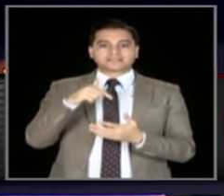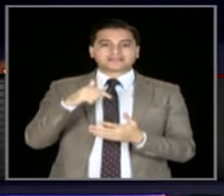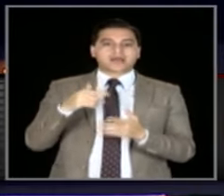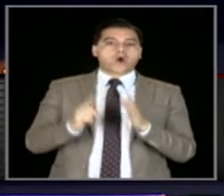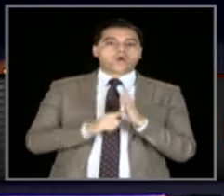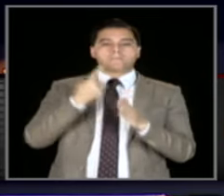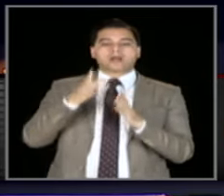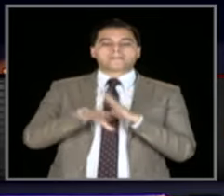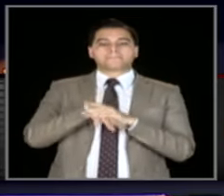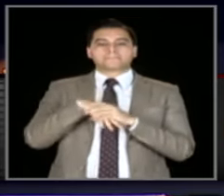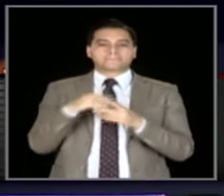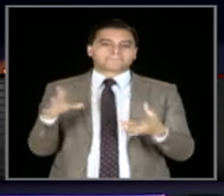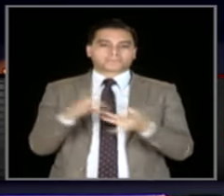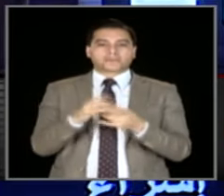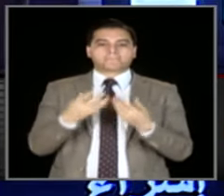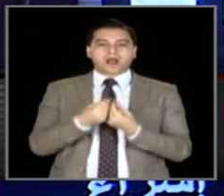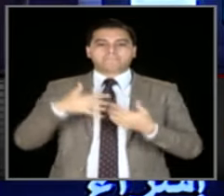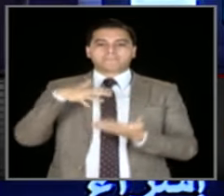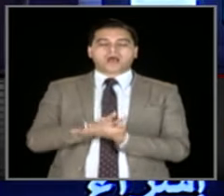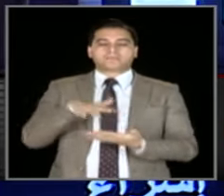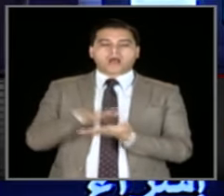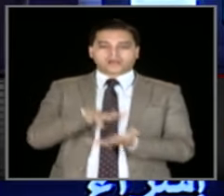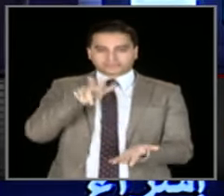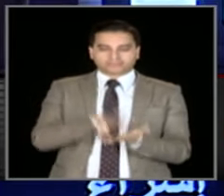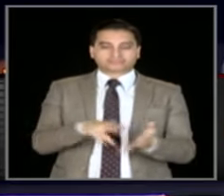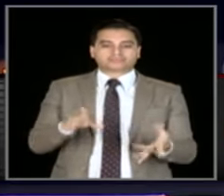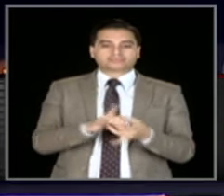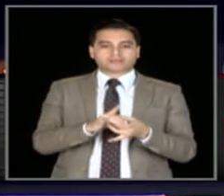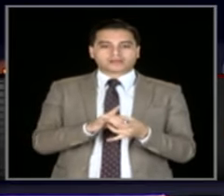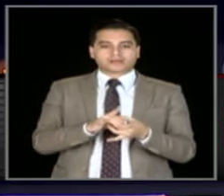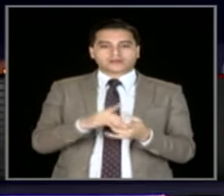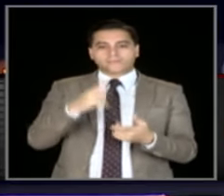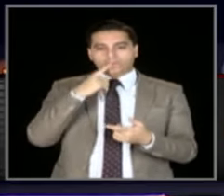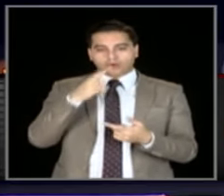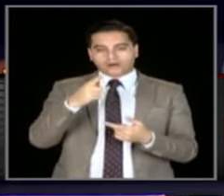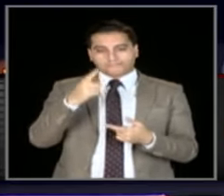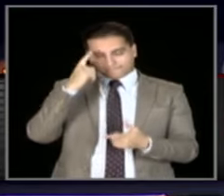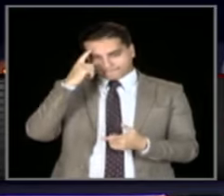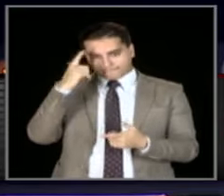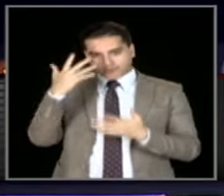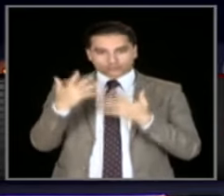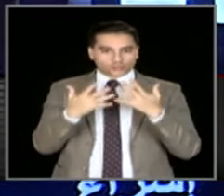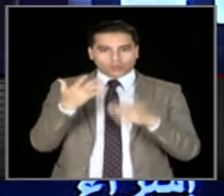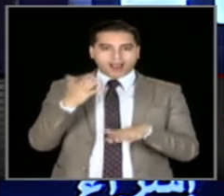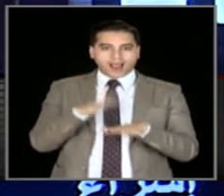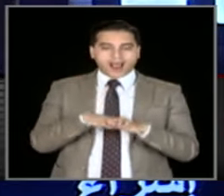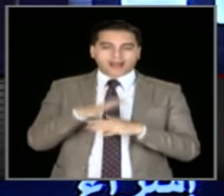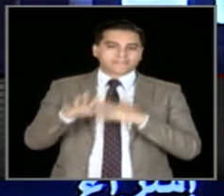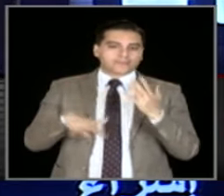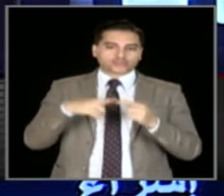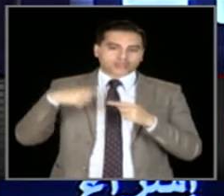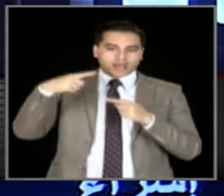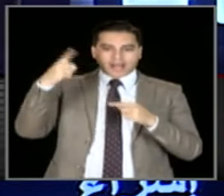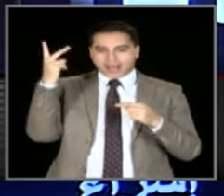حين يتخلف عن الحفلة، إنه مشغول بالمسبحة القادمة